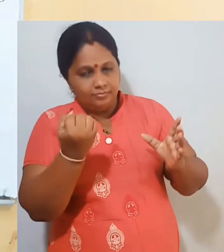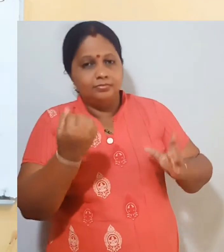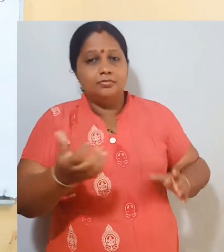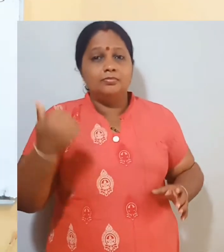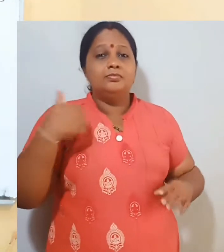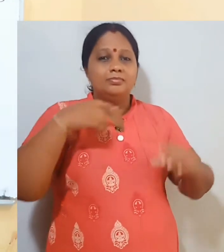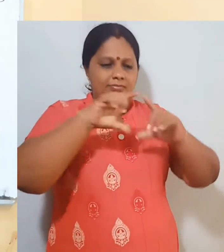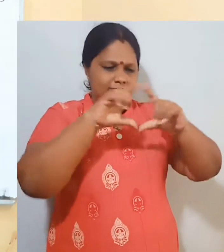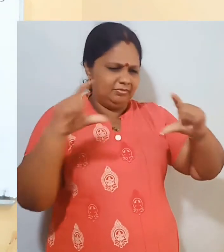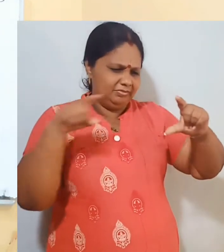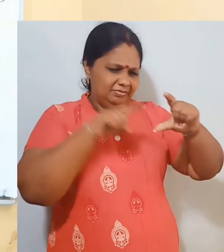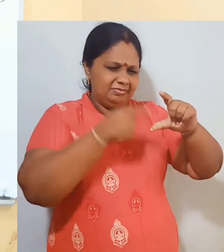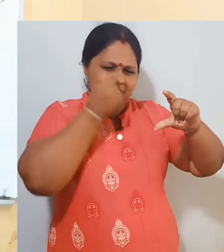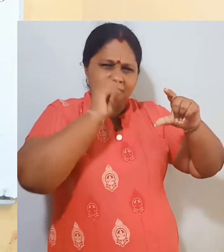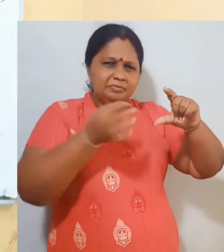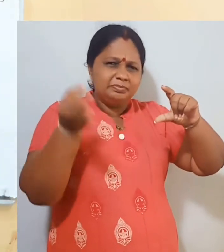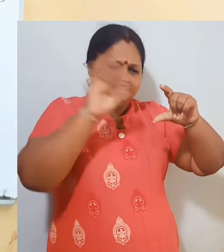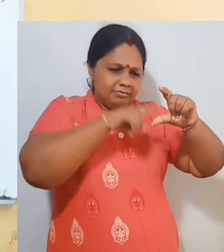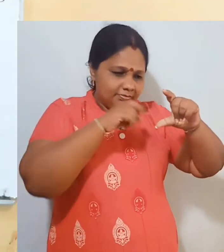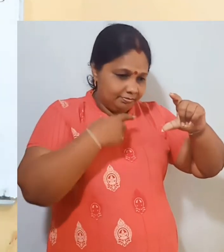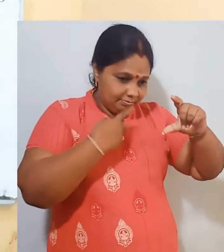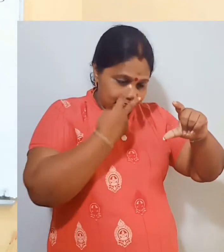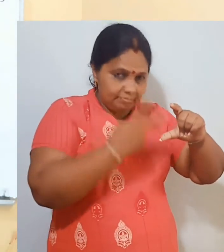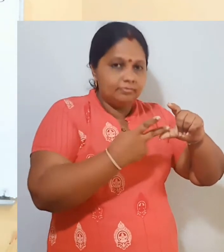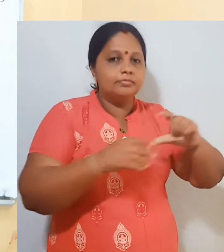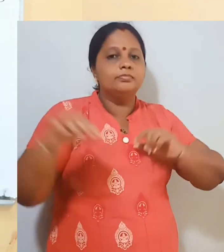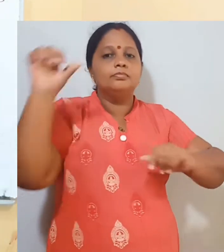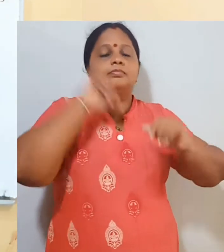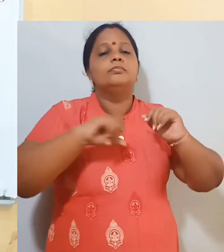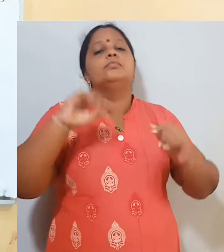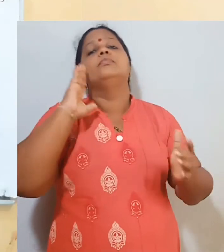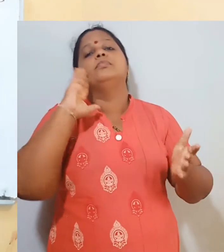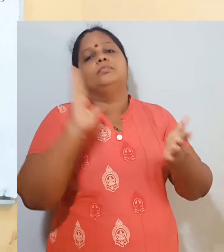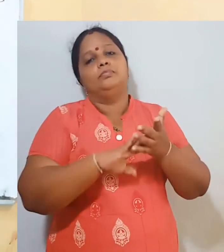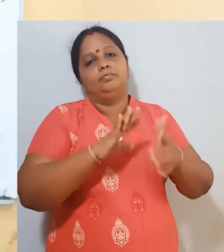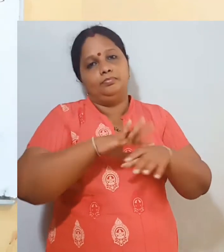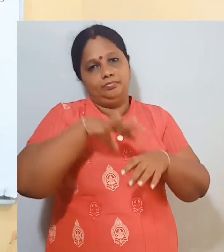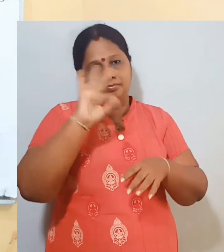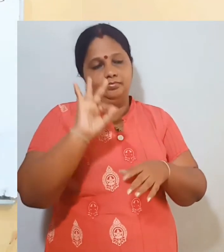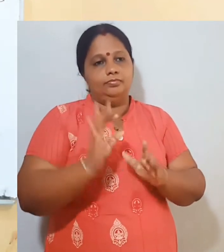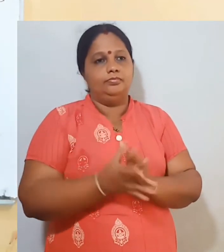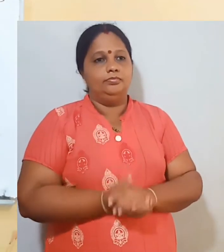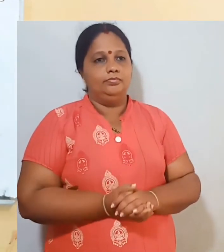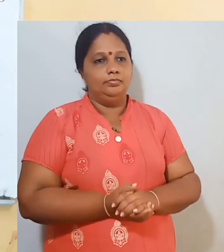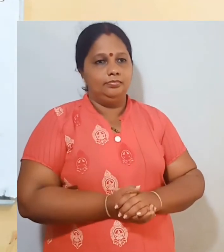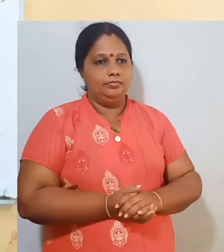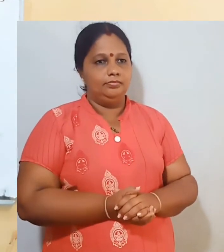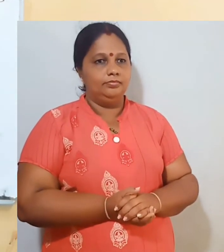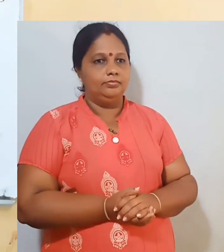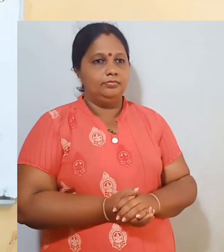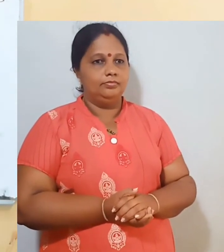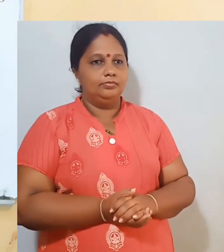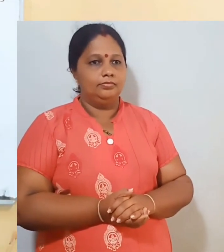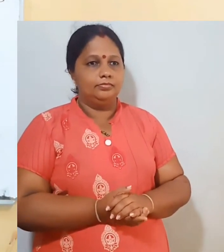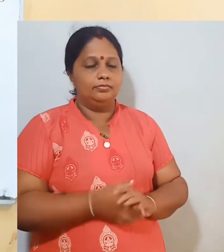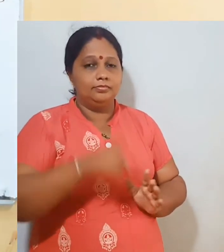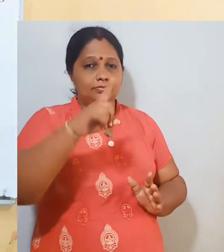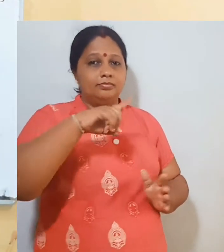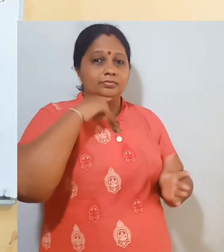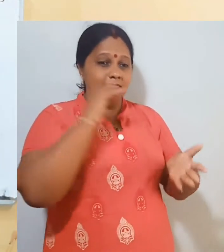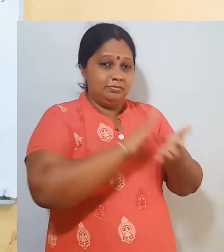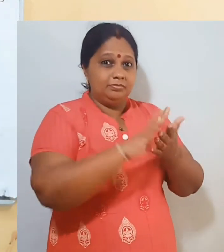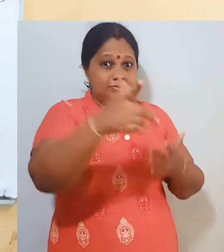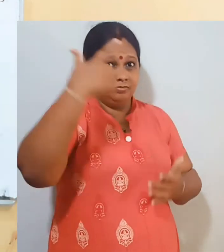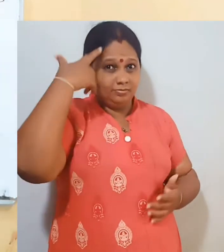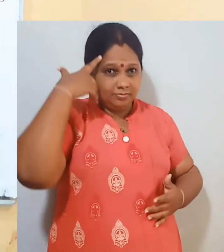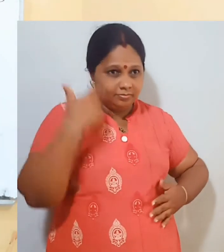இருந்தால் அவங்களுக்கு வைத்தியம் செய்யறது ஈஸியா இருக்கு. இது அநேகமான நாட்கள் மறக்கிறது, ரைட். அப்ப நீங்க ஒரு பக்கத்தில் ஒரு சரியான முதலுதவி தெரிஞ்ச ஆளாக